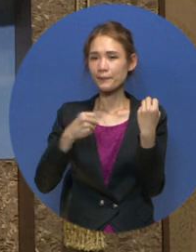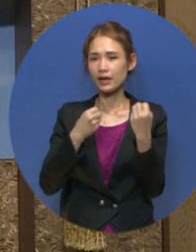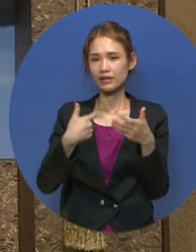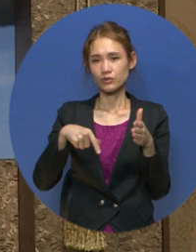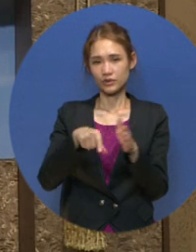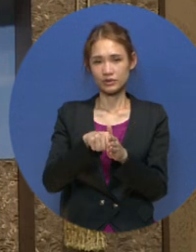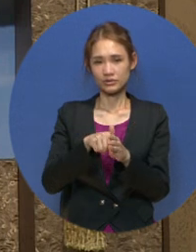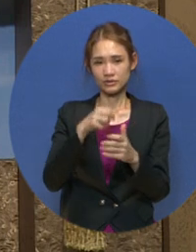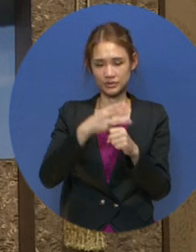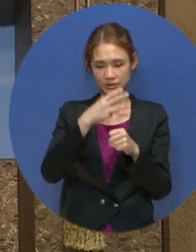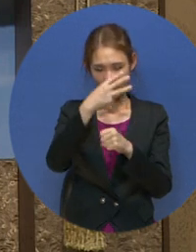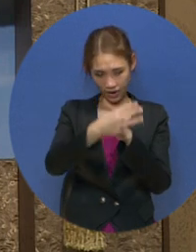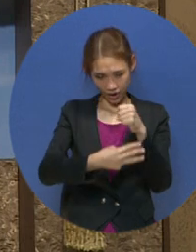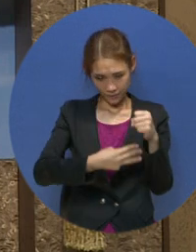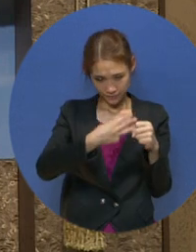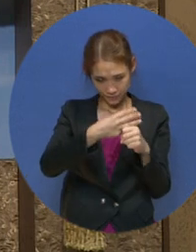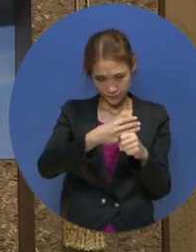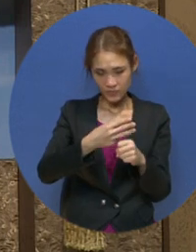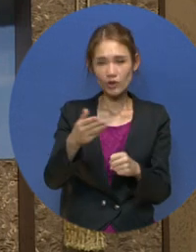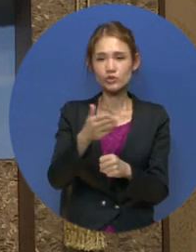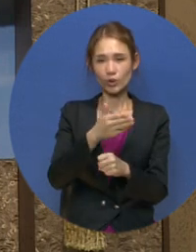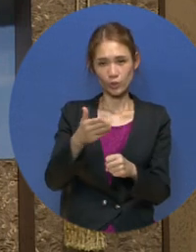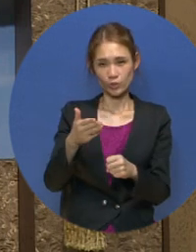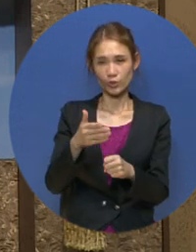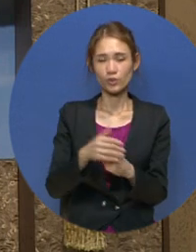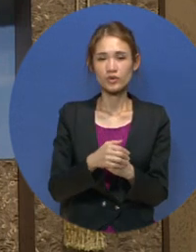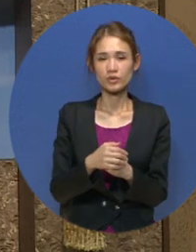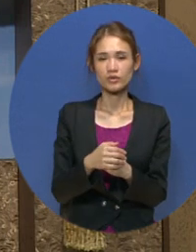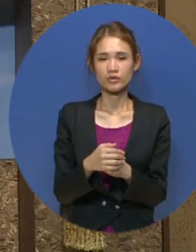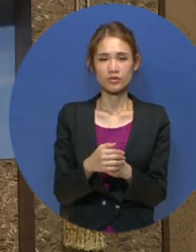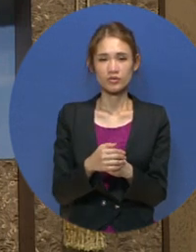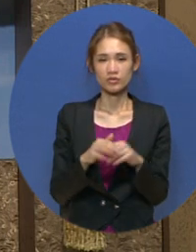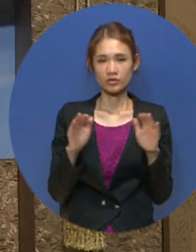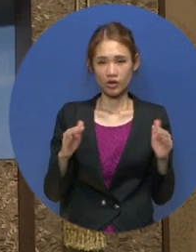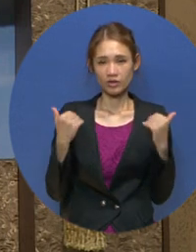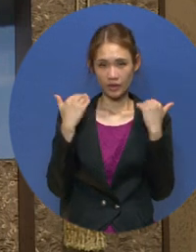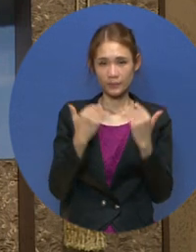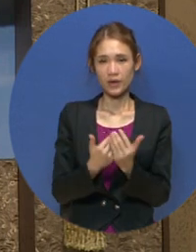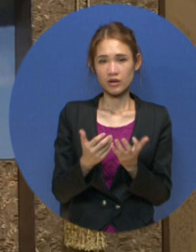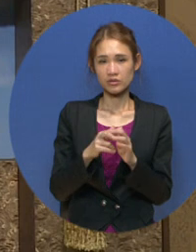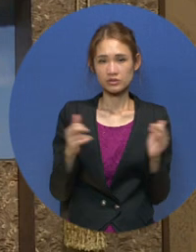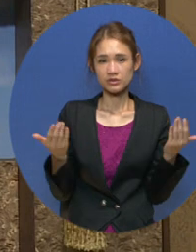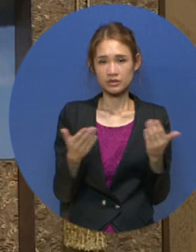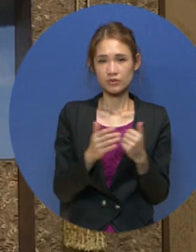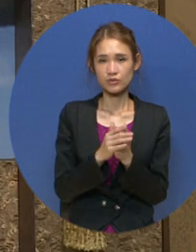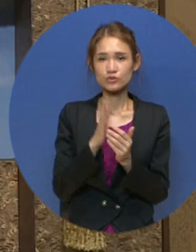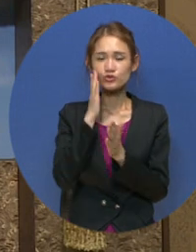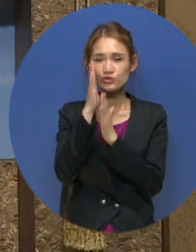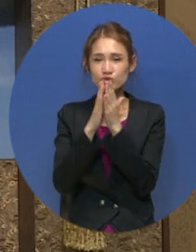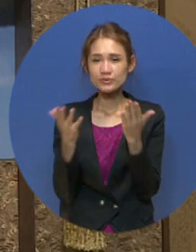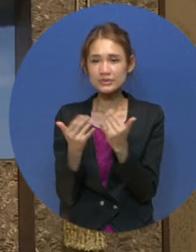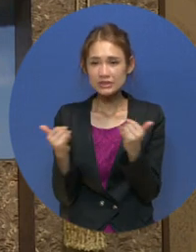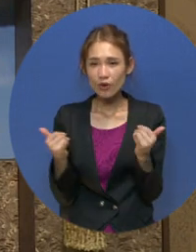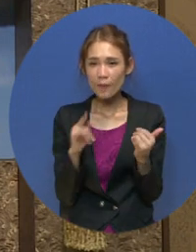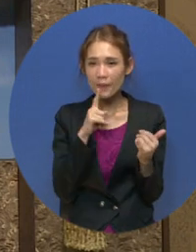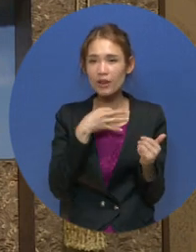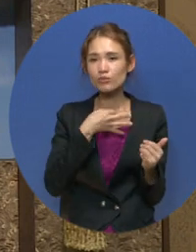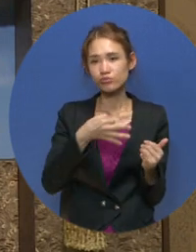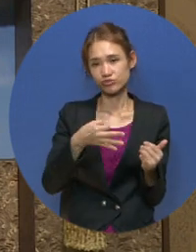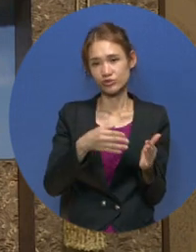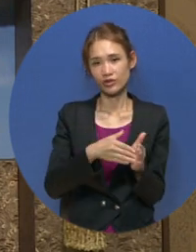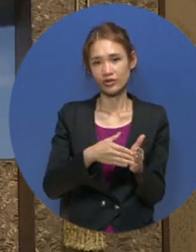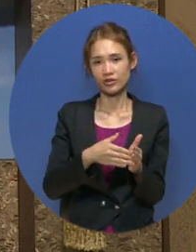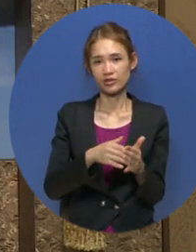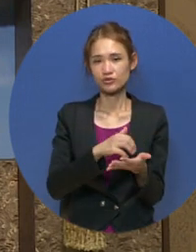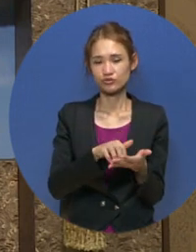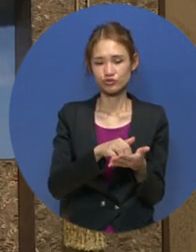정도 달려왔고요. 현재는 발달장애인 직원분을 저희는 숲직원이라고 합니다. 아. 숲직원이